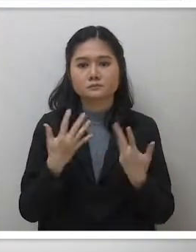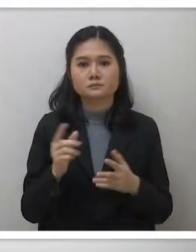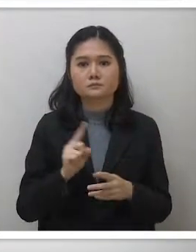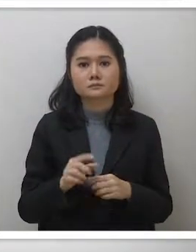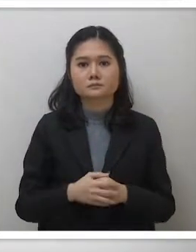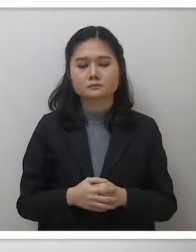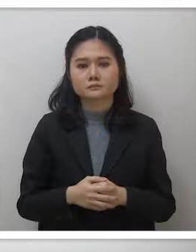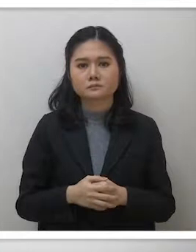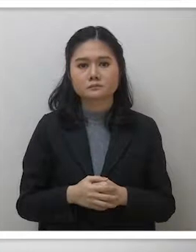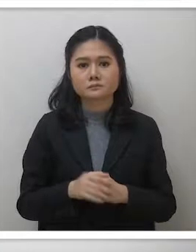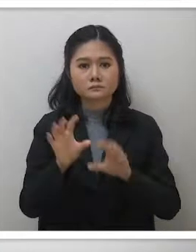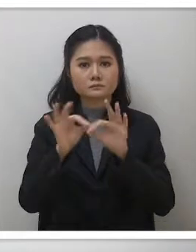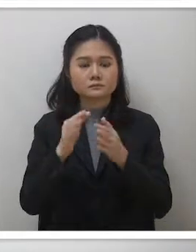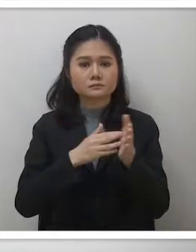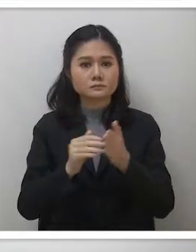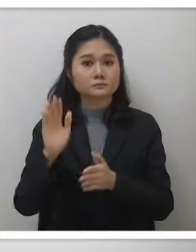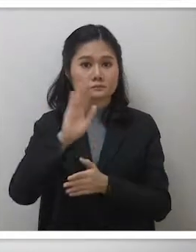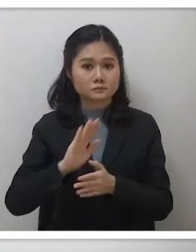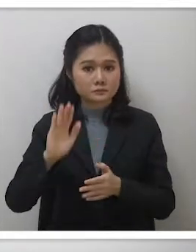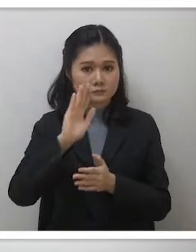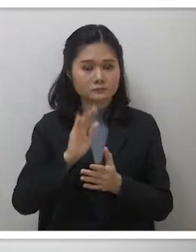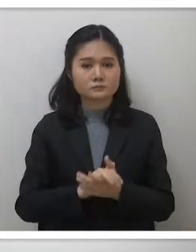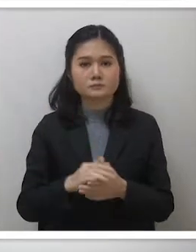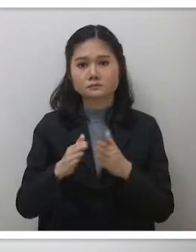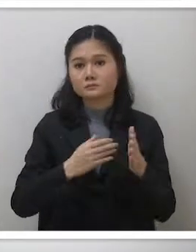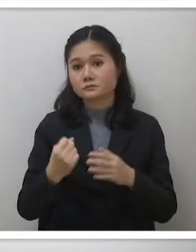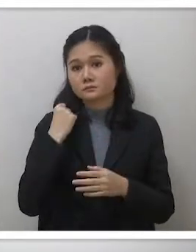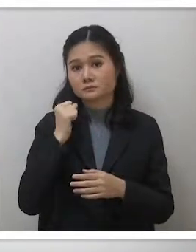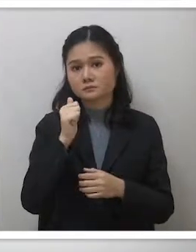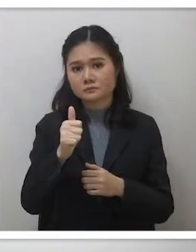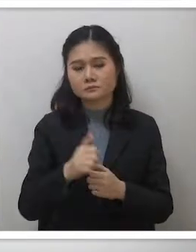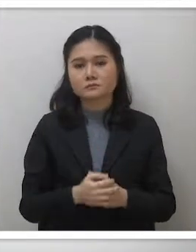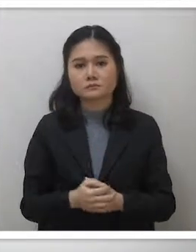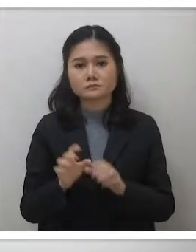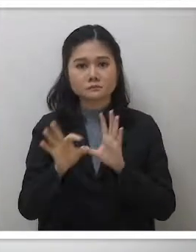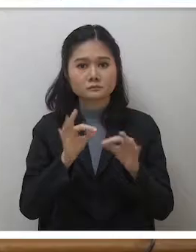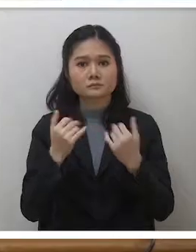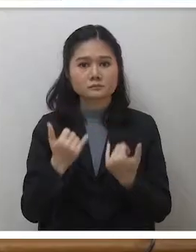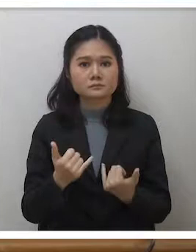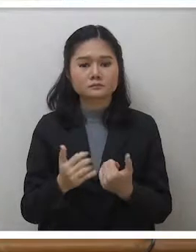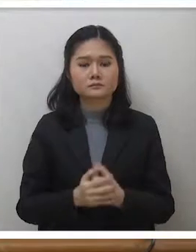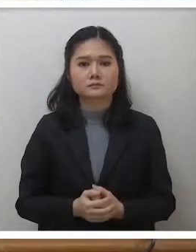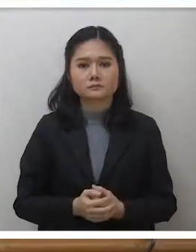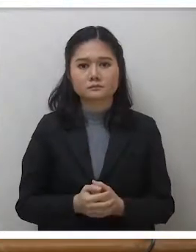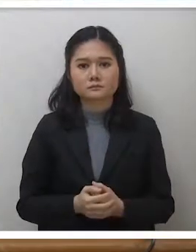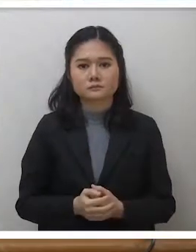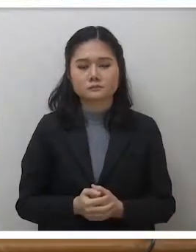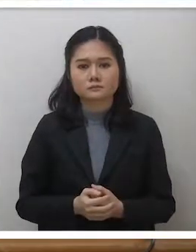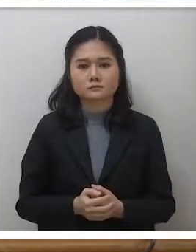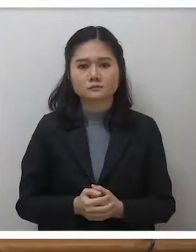ครูสามารถเลือกสีที่อ่อนลงและสีที่เข้มขึ้นได้จากการเลือกครั้งนี้ใช่ไหมครับ